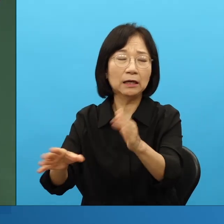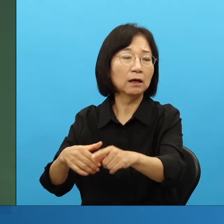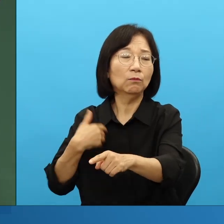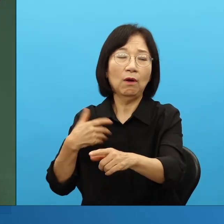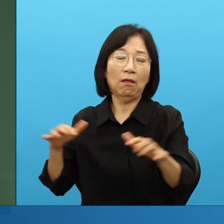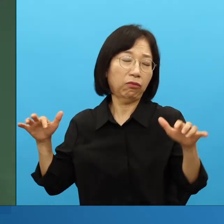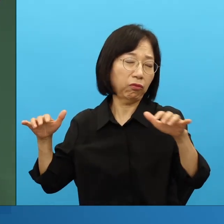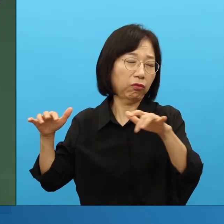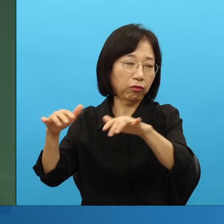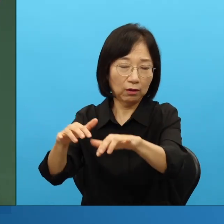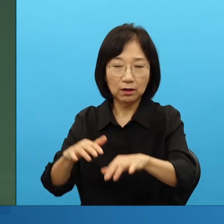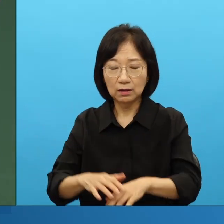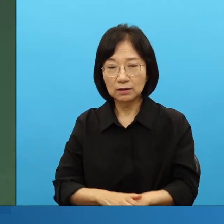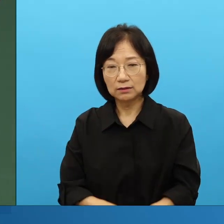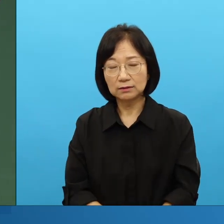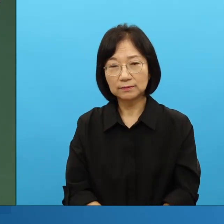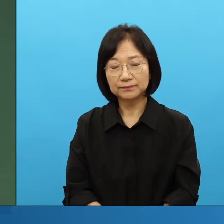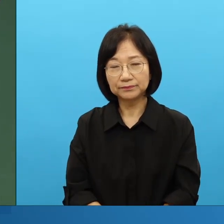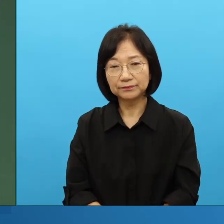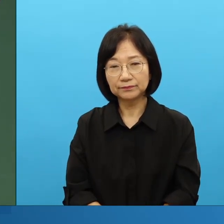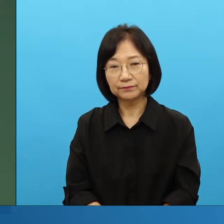有很多众人去找新天地这样的异端，还有非常奇怪的团体。